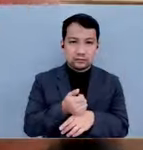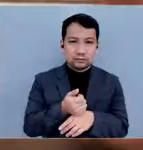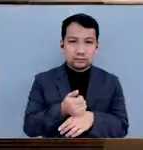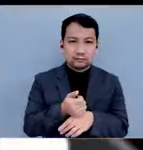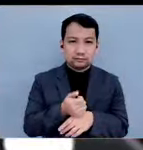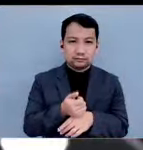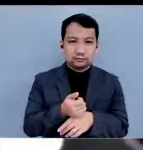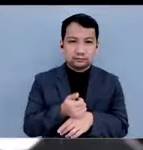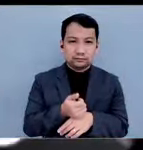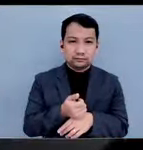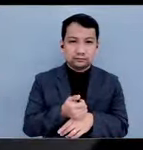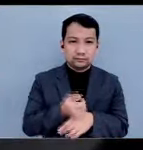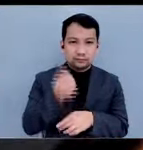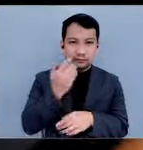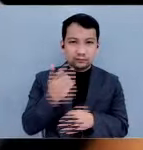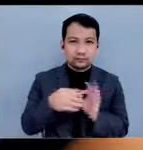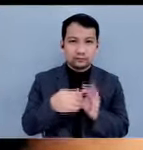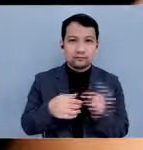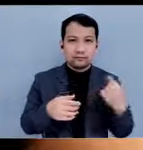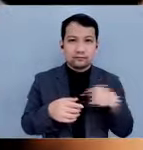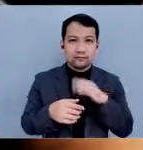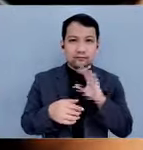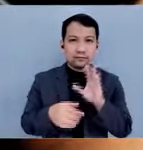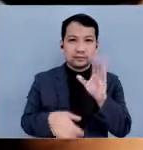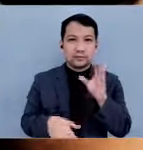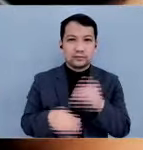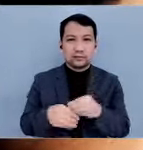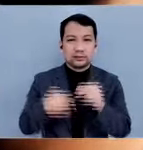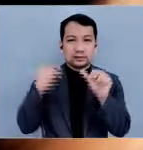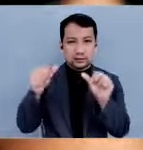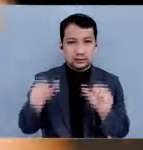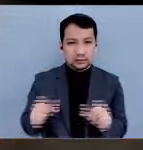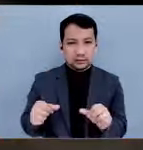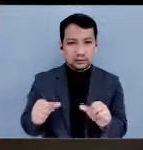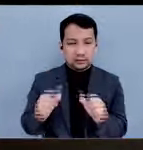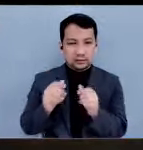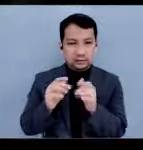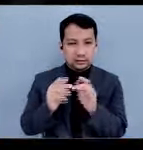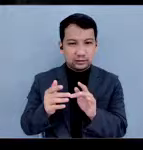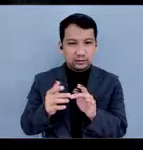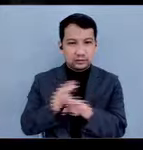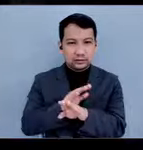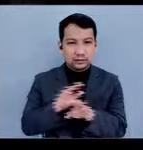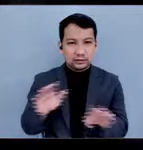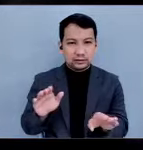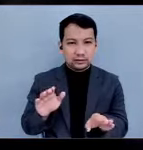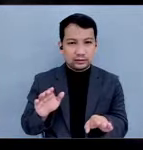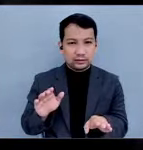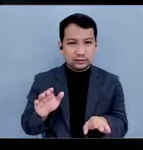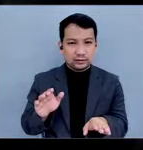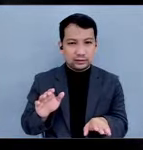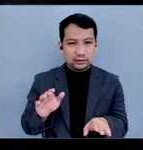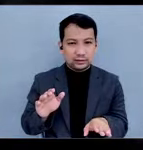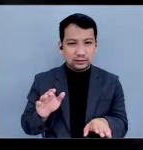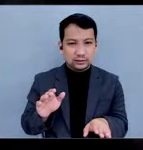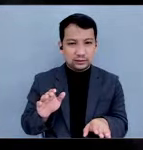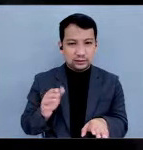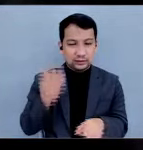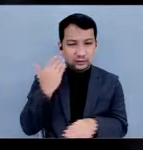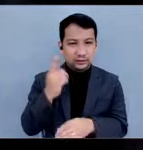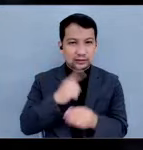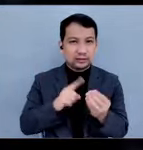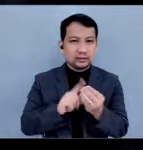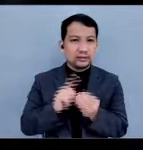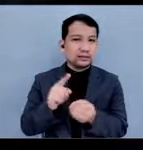paninirang puri sa pamamagitan ng pag-post online. Kahit hindi ninyo sinasadya o hindi ninyo layunin ang